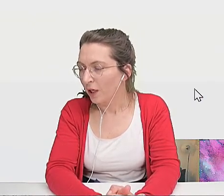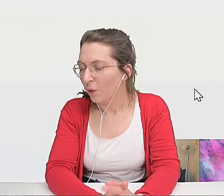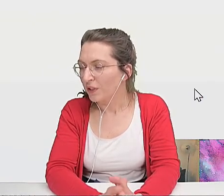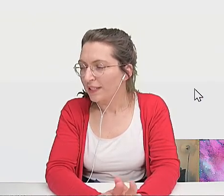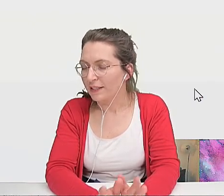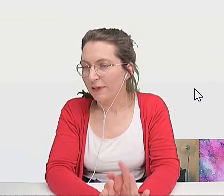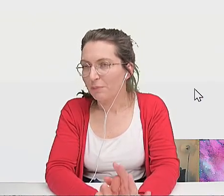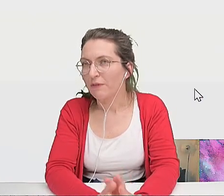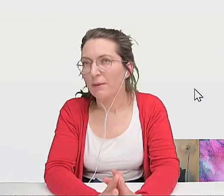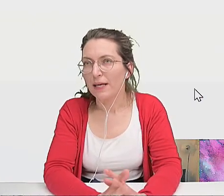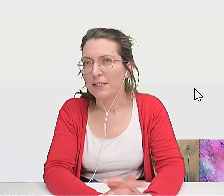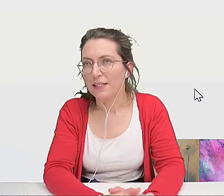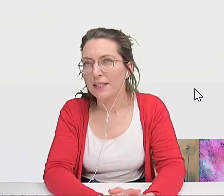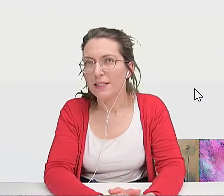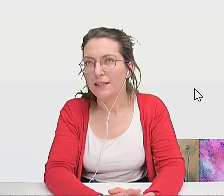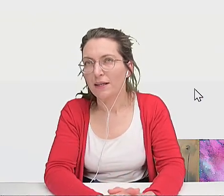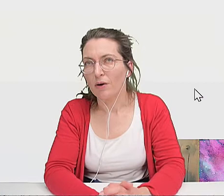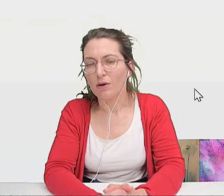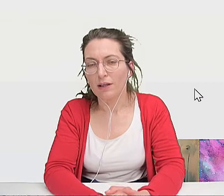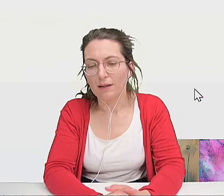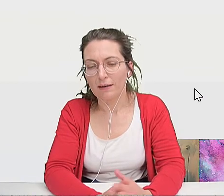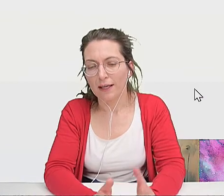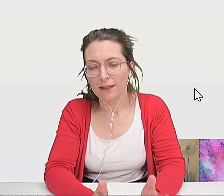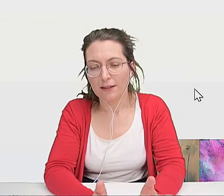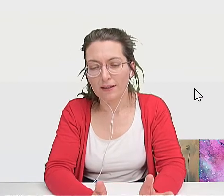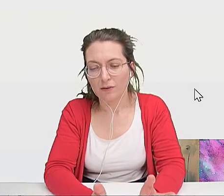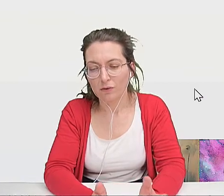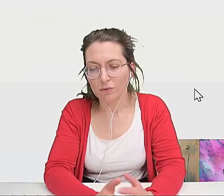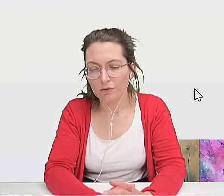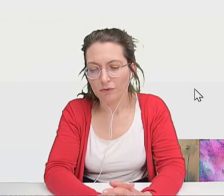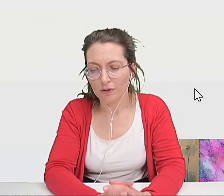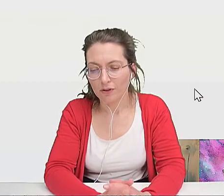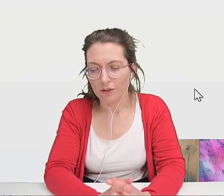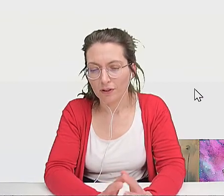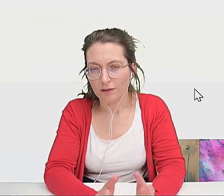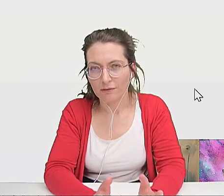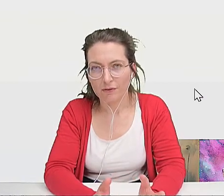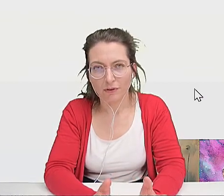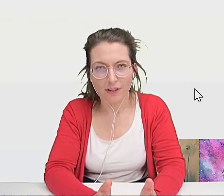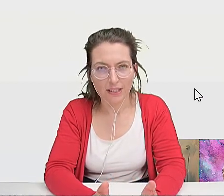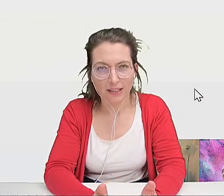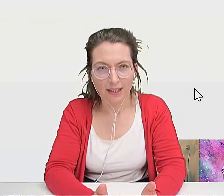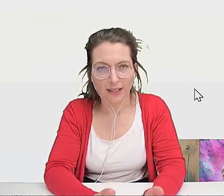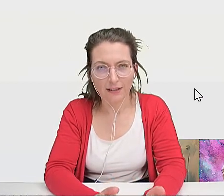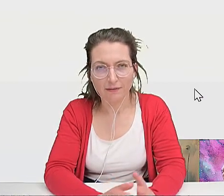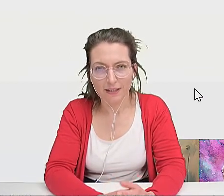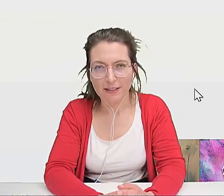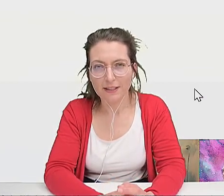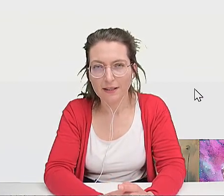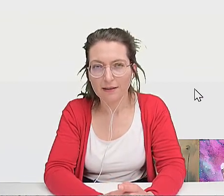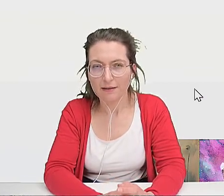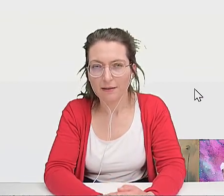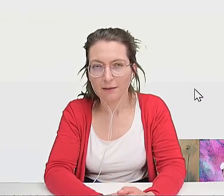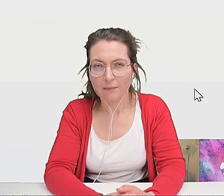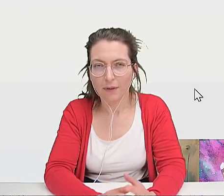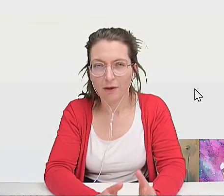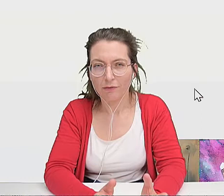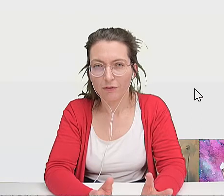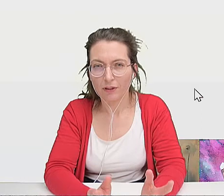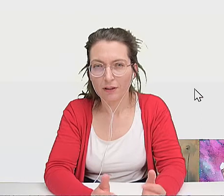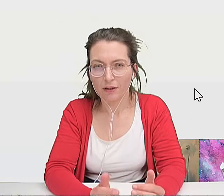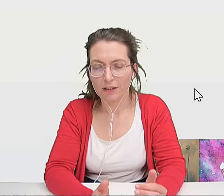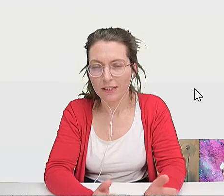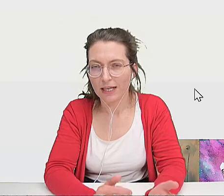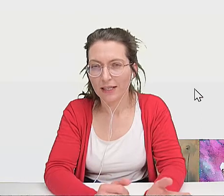Okay. Und die Wettbewerbe an sich, die sind auch eigentlich ganz gut für so eine Zeit geeignet, weil sie ja